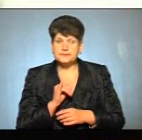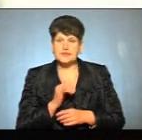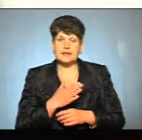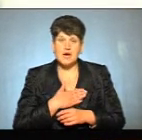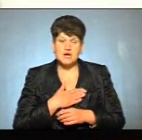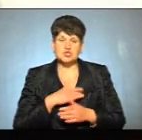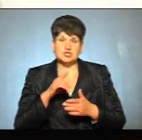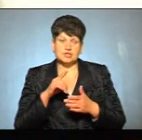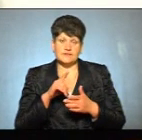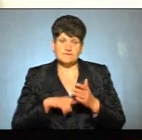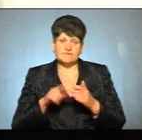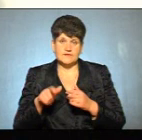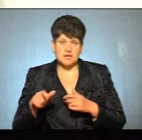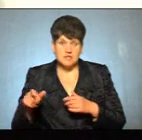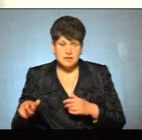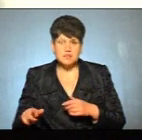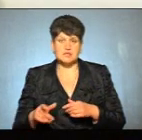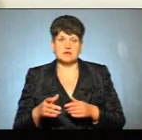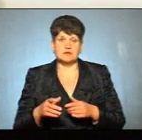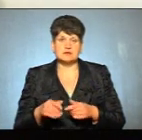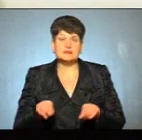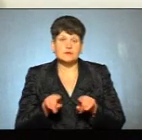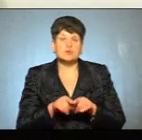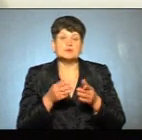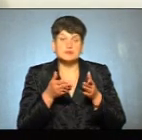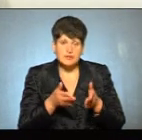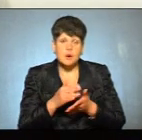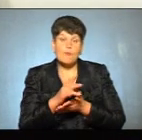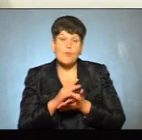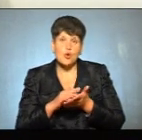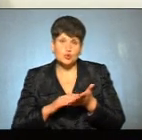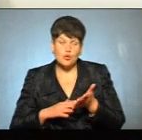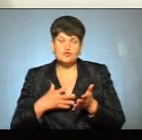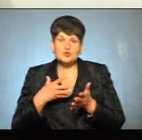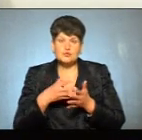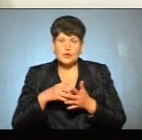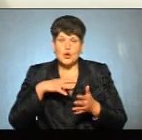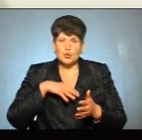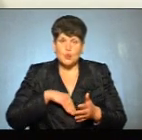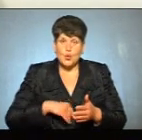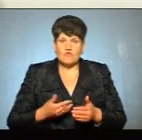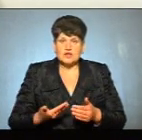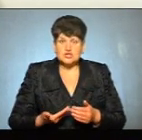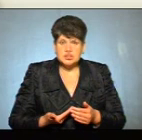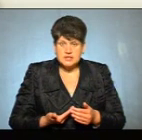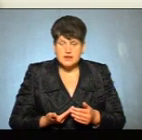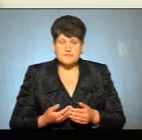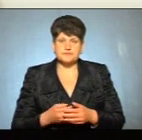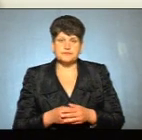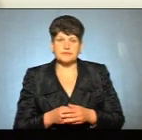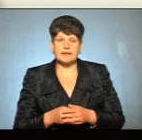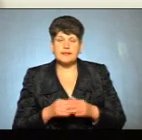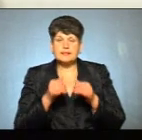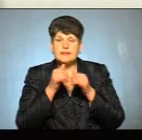наші вірні, власне, таким чином продовжують своє духовне життя, ось